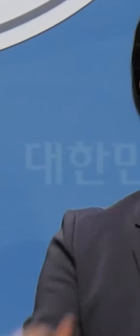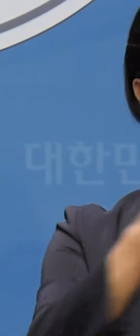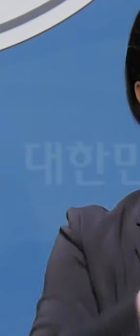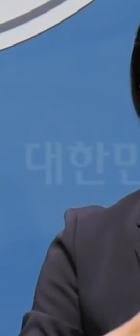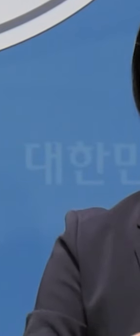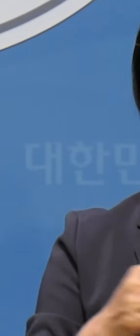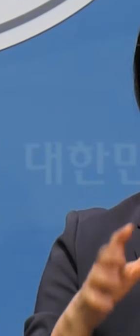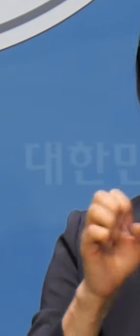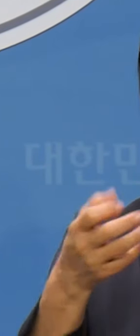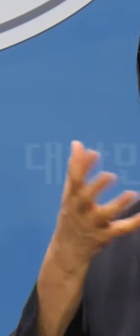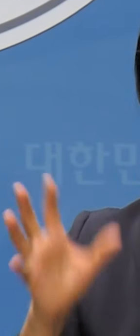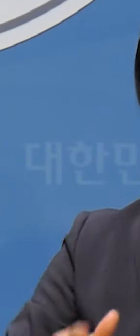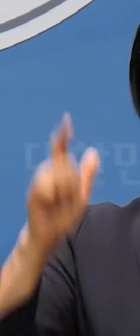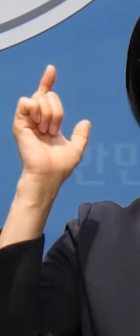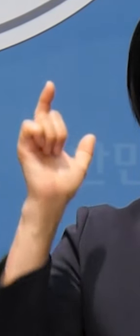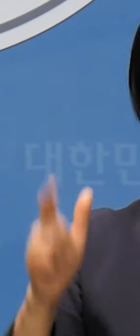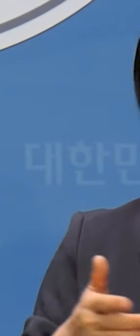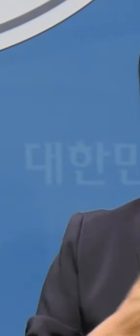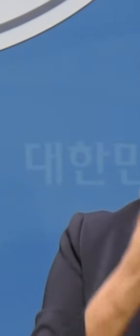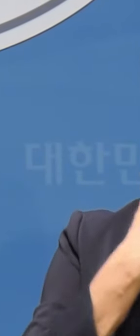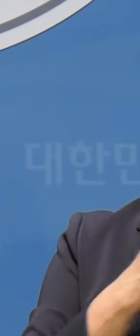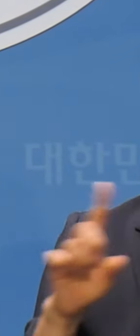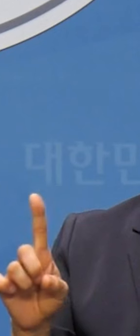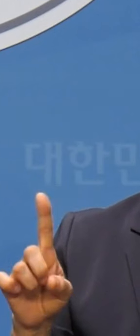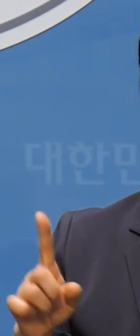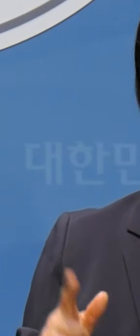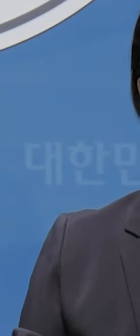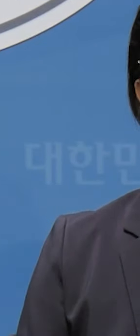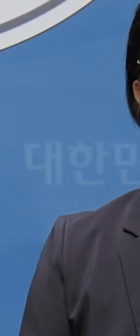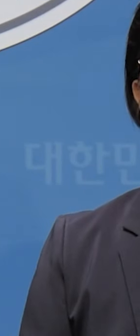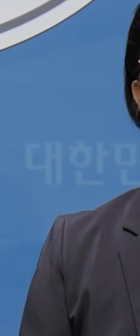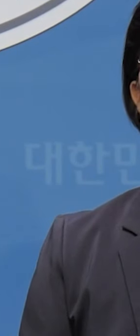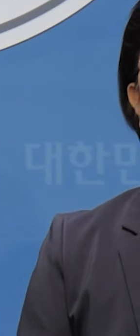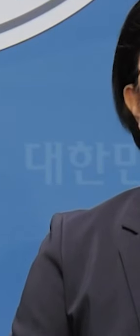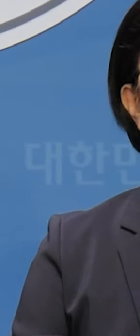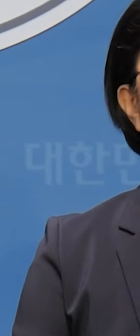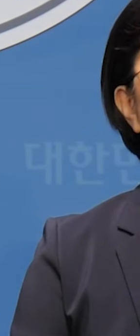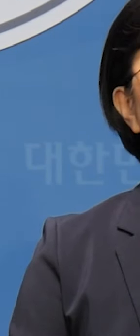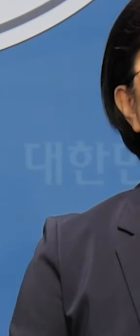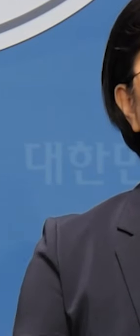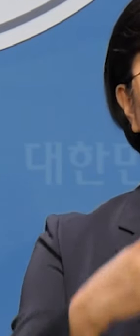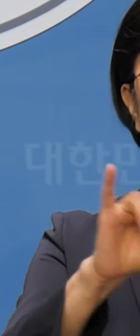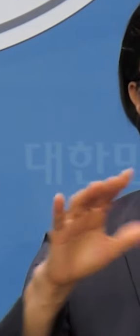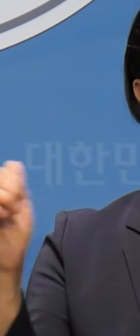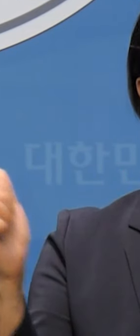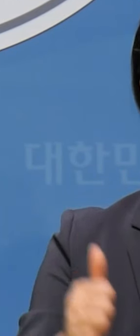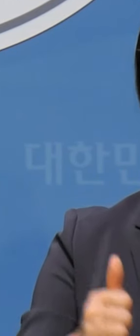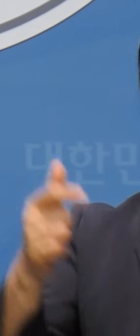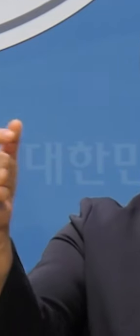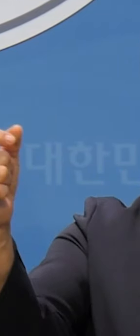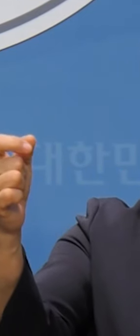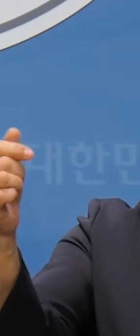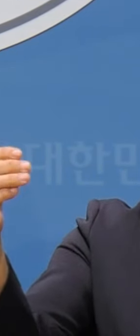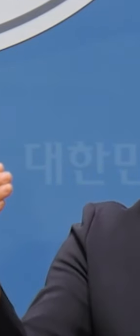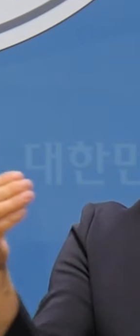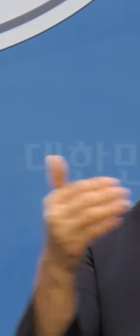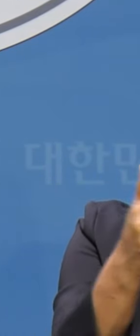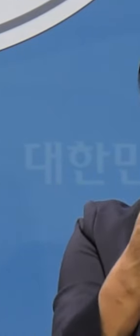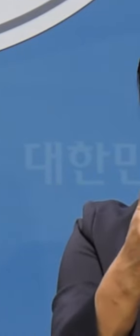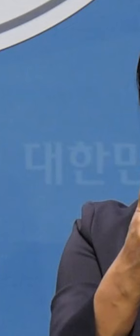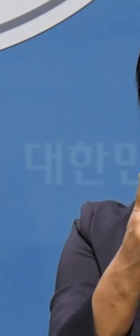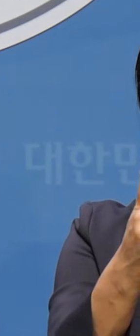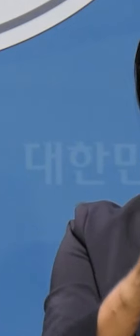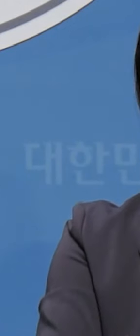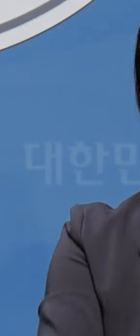우리는 정부 여당에 강력히 요구합니다. 21대 국회가 얼마 남지 않은 여건에서